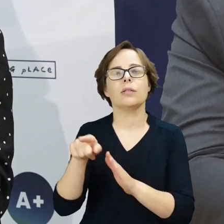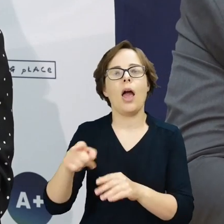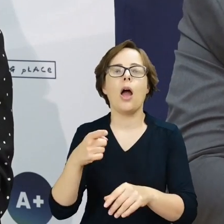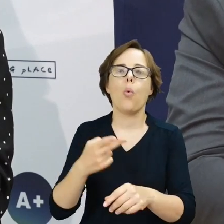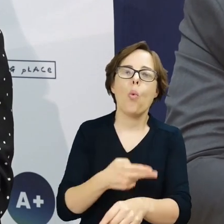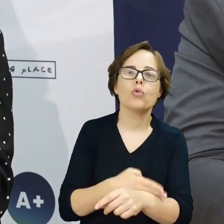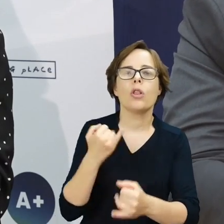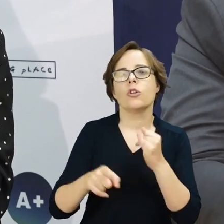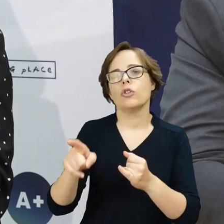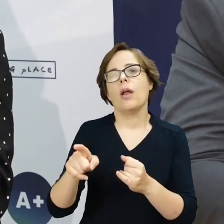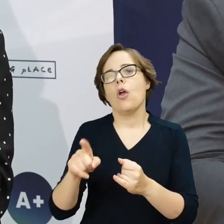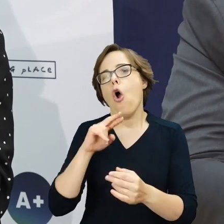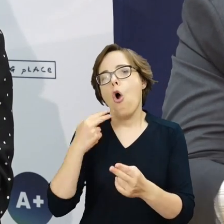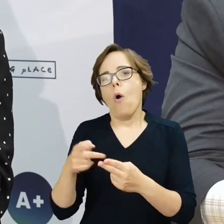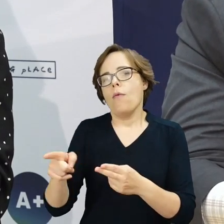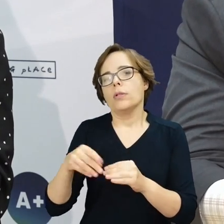są